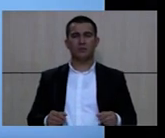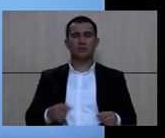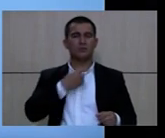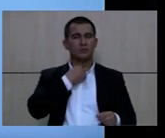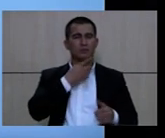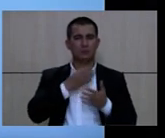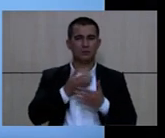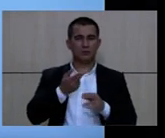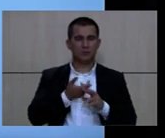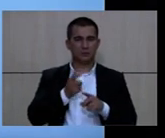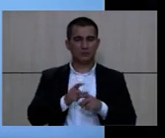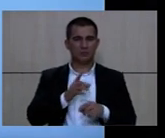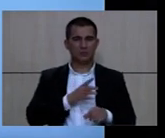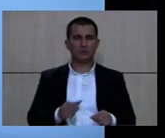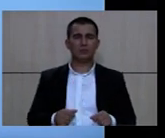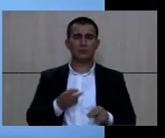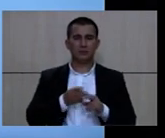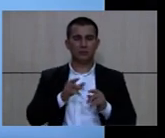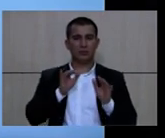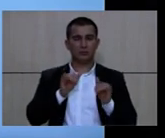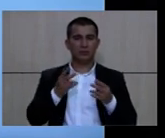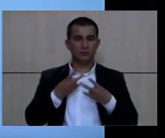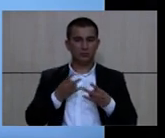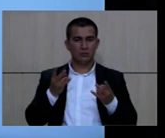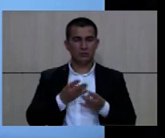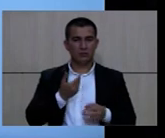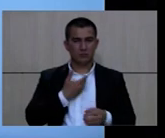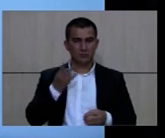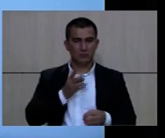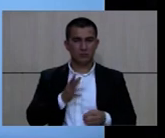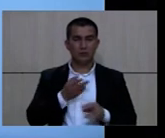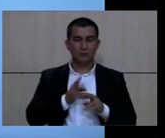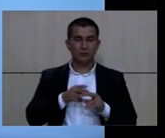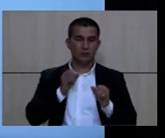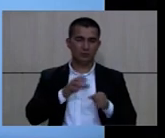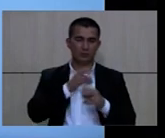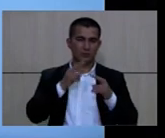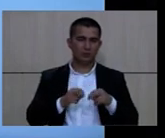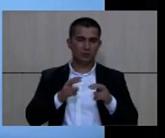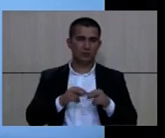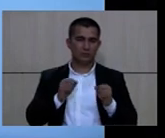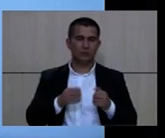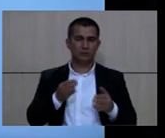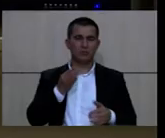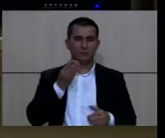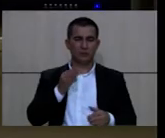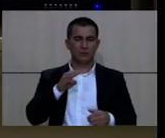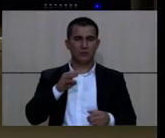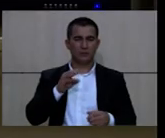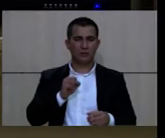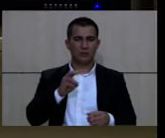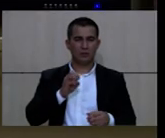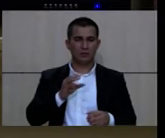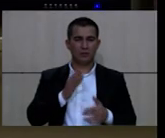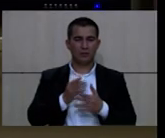Tovush qattiqligi. Buning uchun biz quyidagi tajribani o'tkazishimiz mumkin. Shtativ bilan